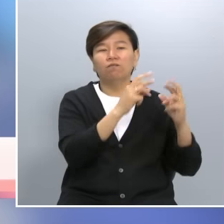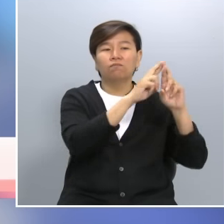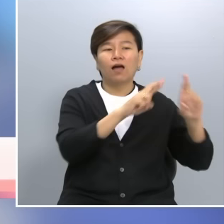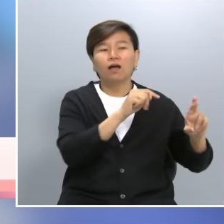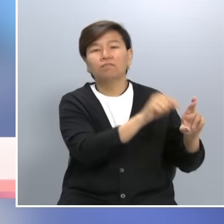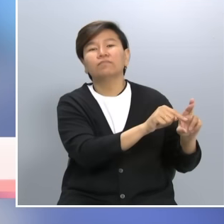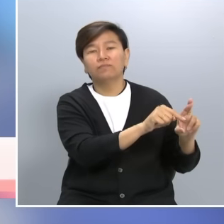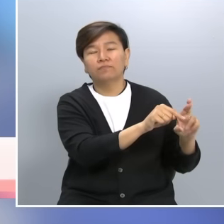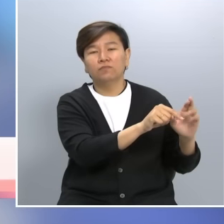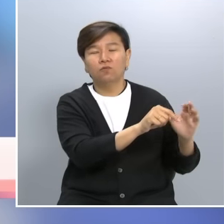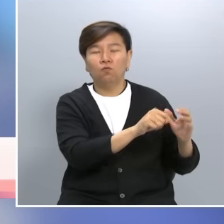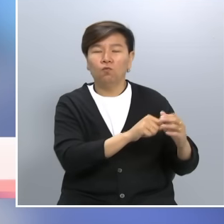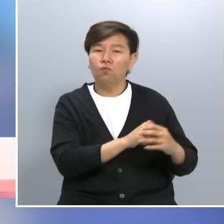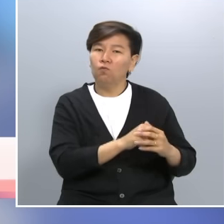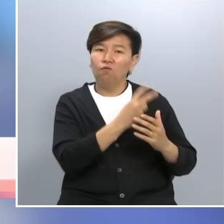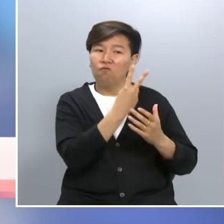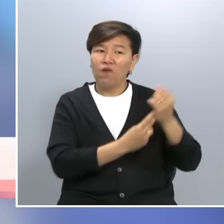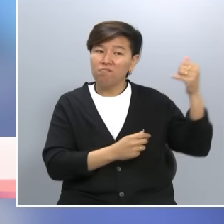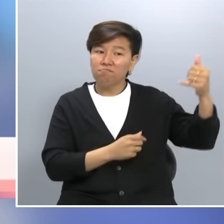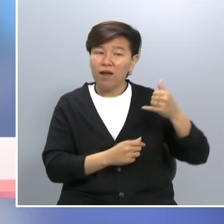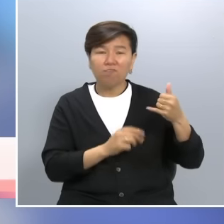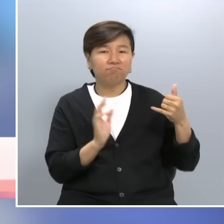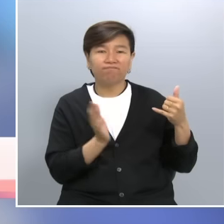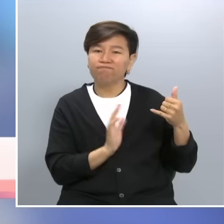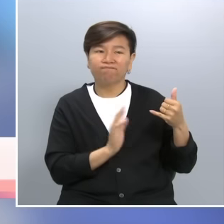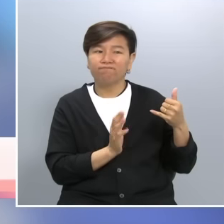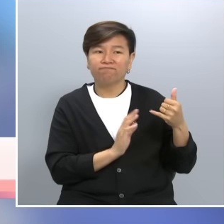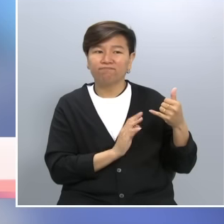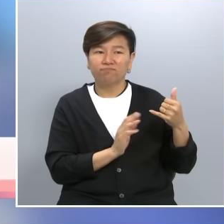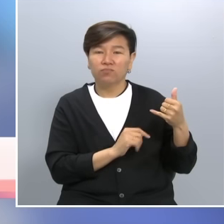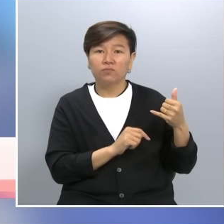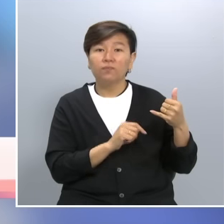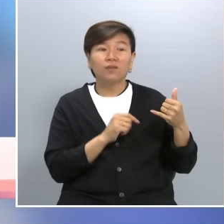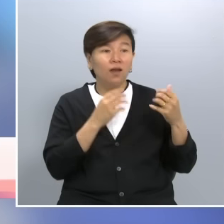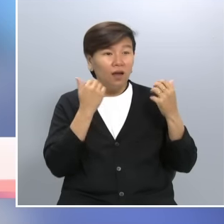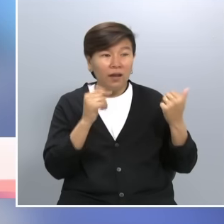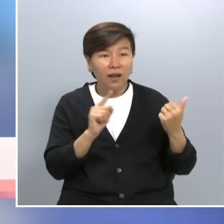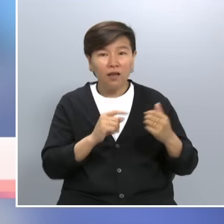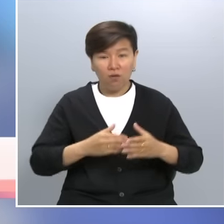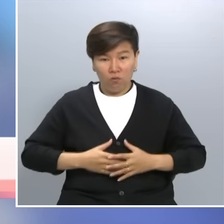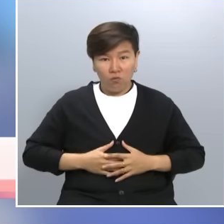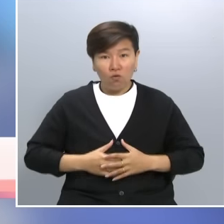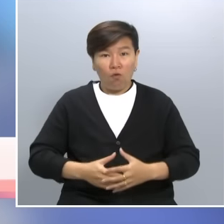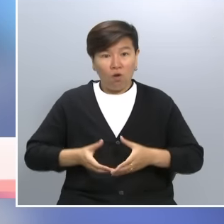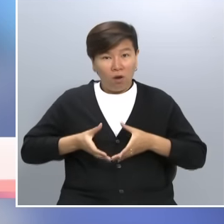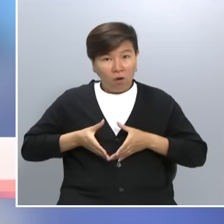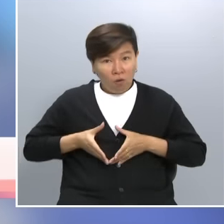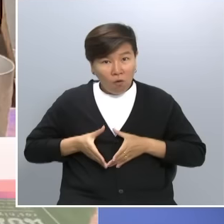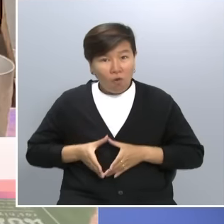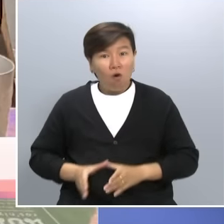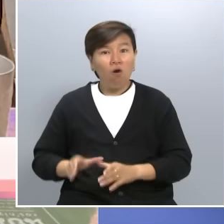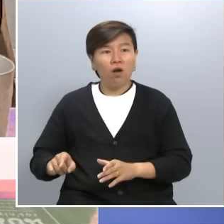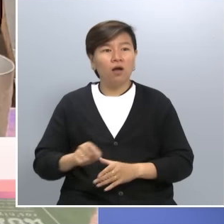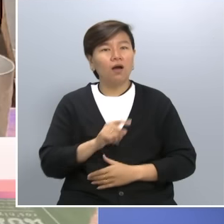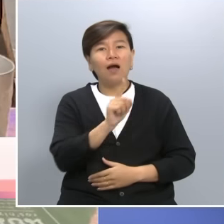ว่าไม่ต้องการให้แฟนเนี่ยกลับมาคบหากันแล้วนะคะแต่ว่าตอนนี้เนี่ยเธอตั้งท้องจะคลอดลูกแล้วดังนั้นเนี่ย